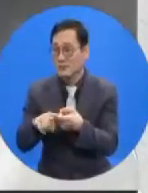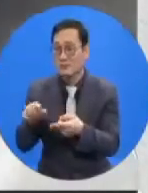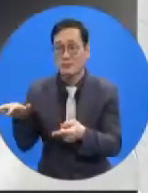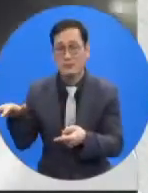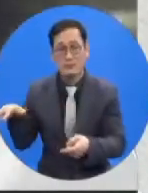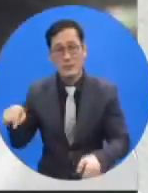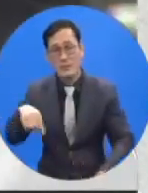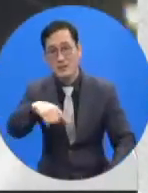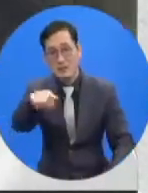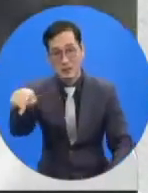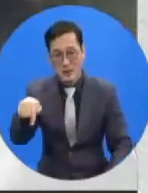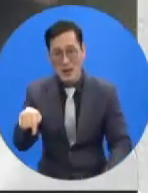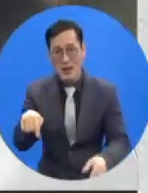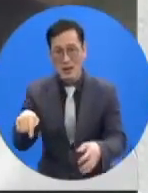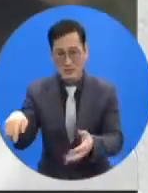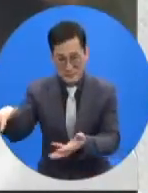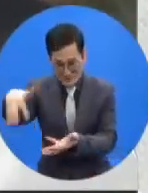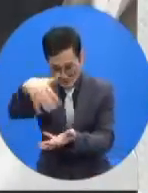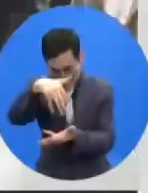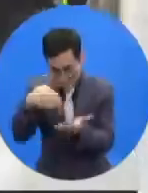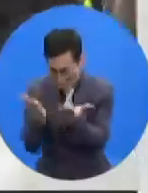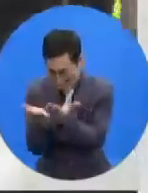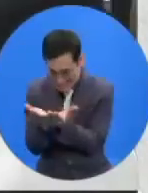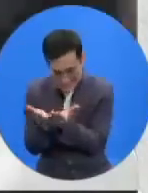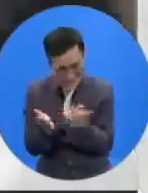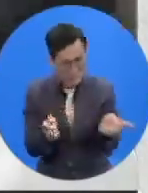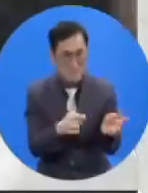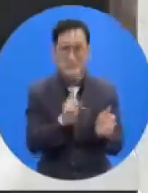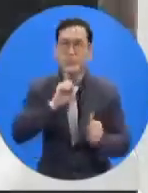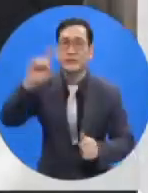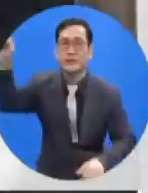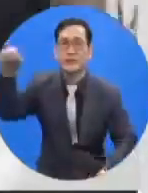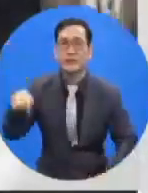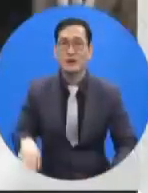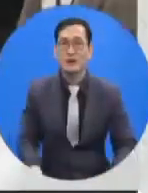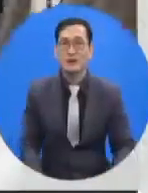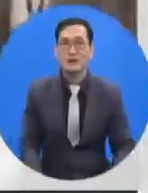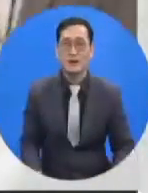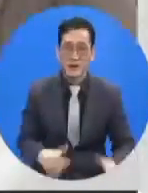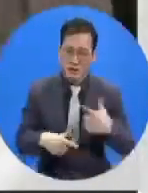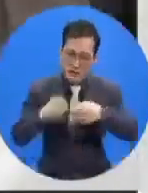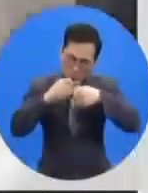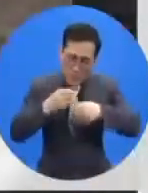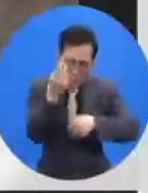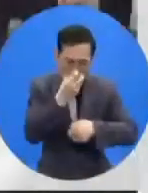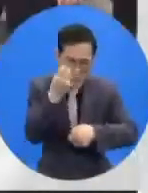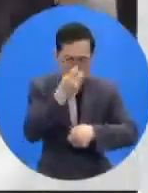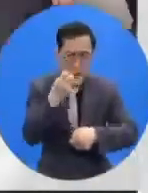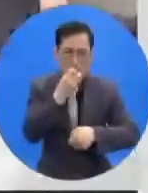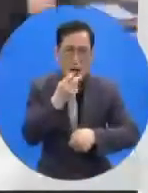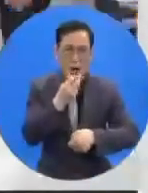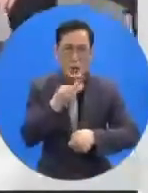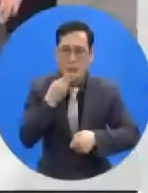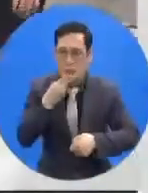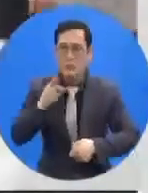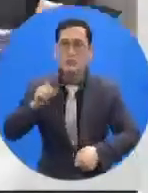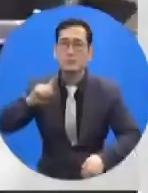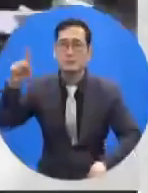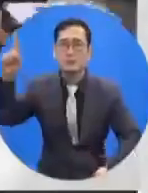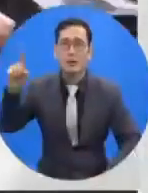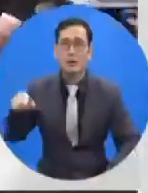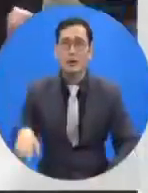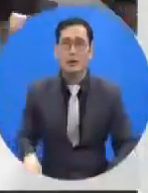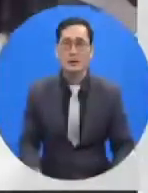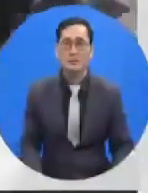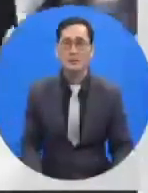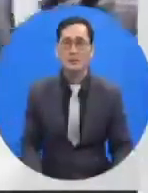좀 바뀌어버렸습니다. 그래서 좀 재판이 이제 시작된 거예요. 마침 또 선거철에 또 재판이 시작됐습니다. 시기가. 재판이 시작됐으면